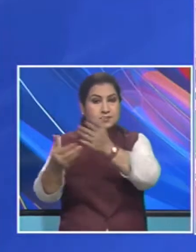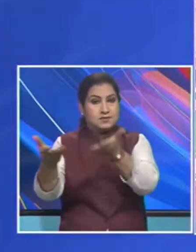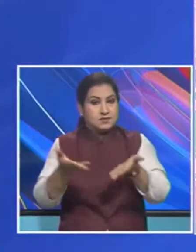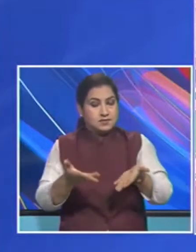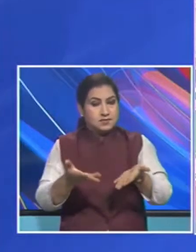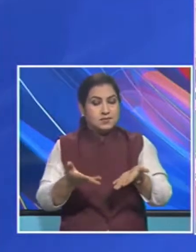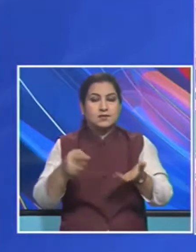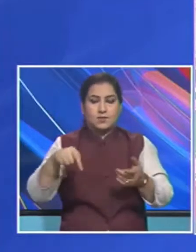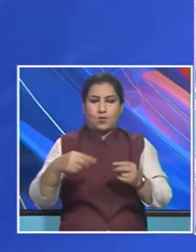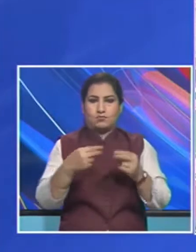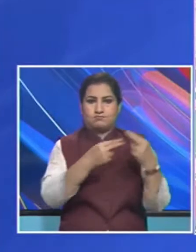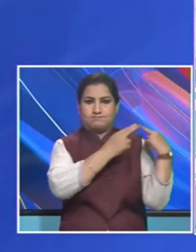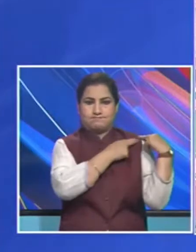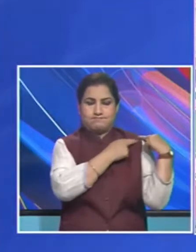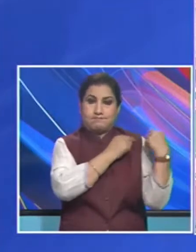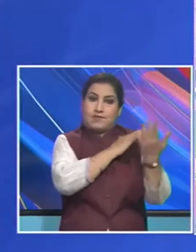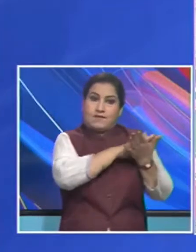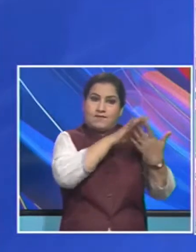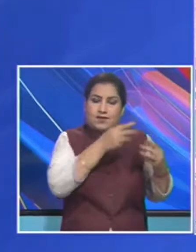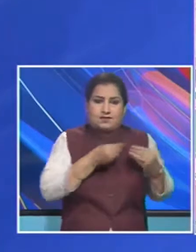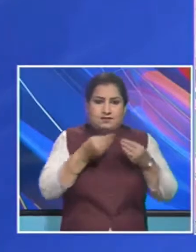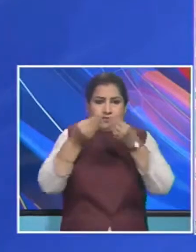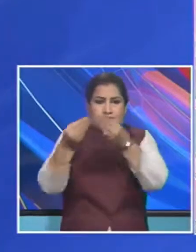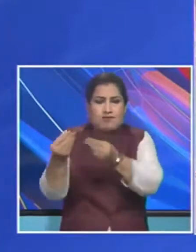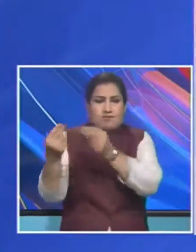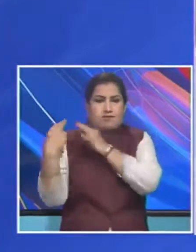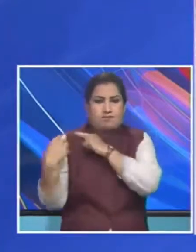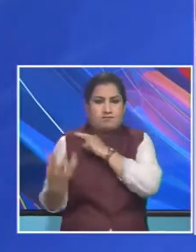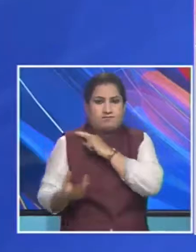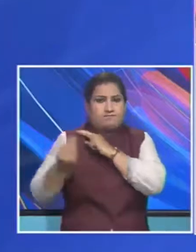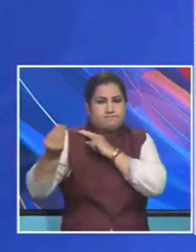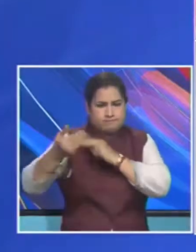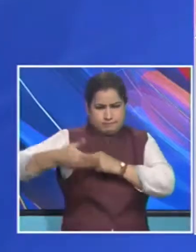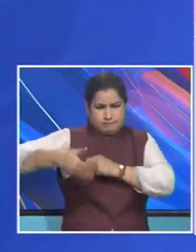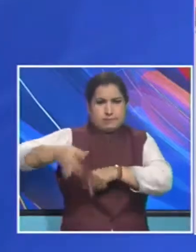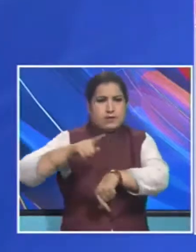की जिम्मेदारी अब से कुछ देर में ग्रहण करेंगी।